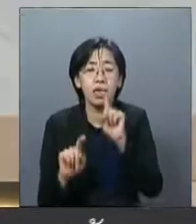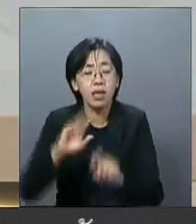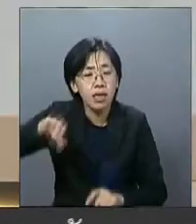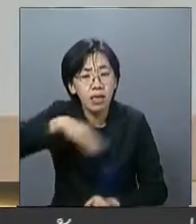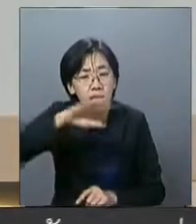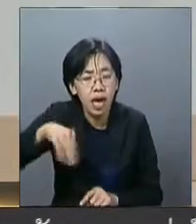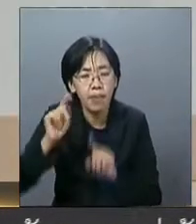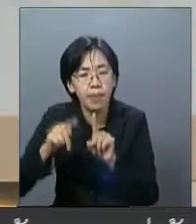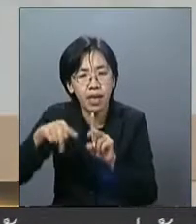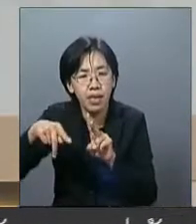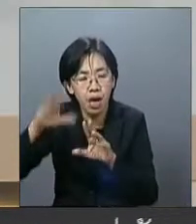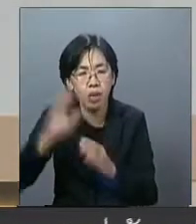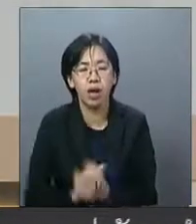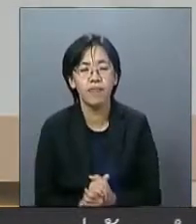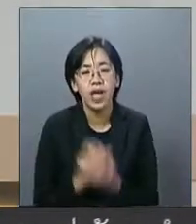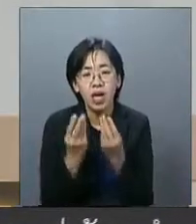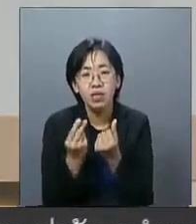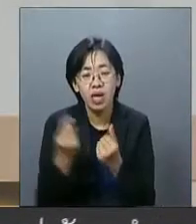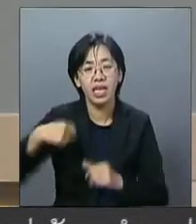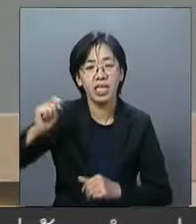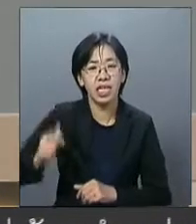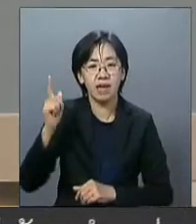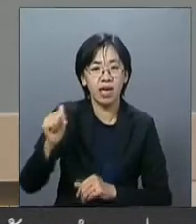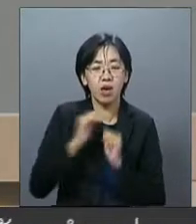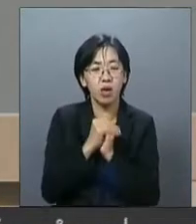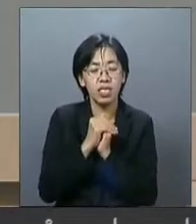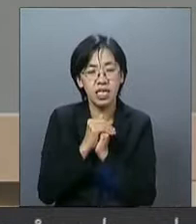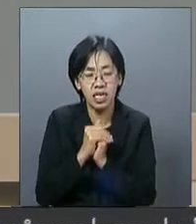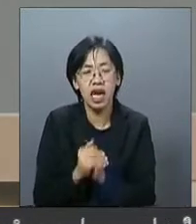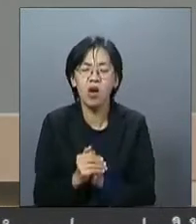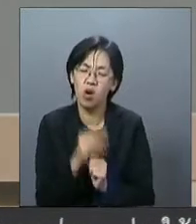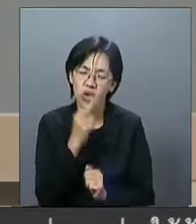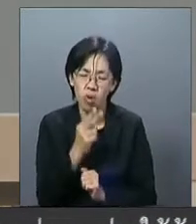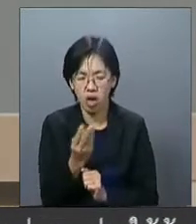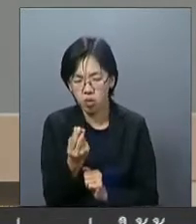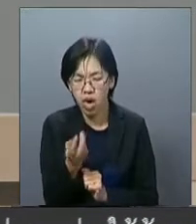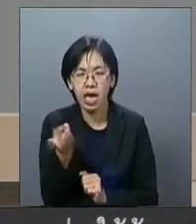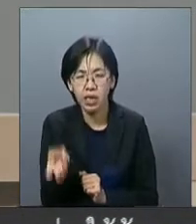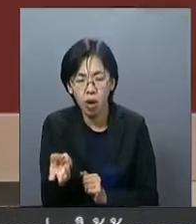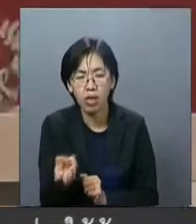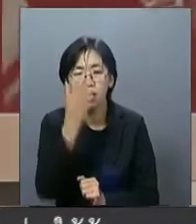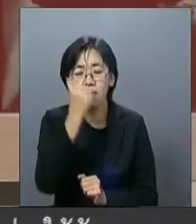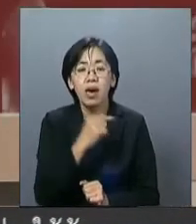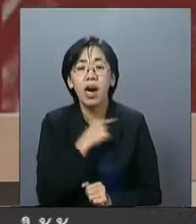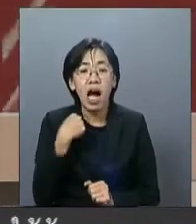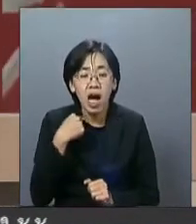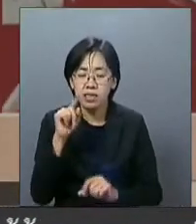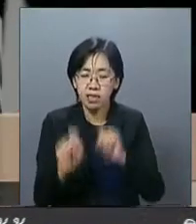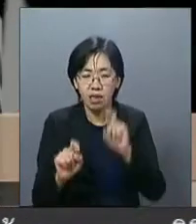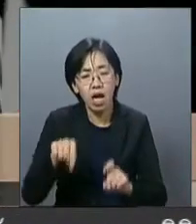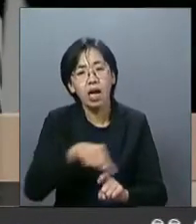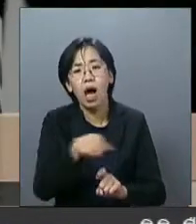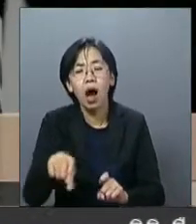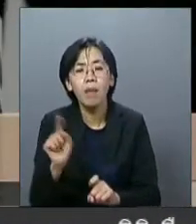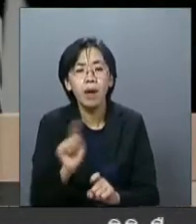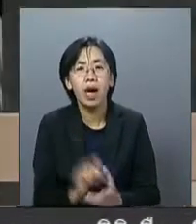คนแต่ตัวเลขที่ได้จากศาลสูงประชาชนของจีนน้อยกว่าความเป็นจริงมากเนื่องจากคดีประหารชีวิตหลายคดีถูกระบุว่